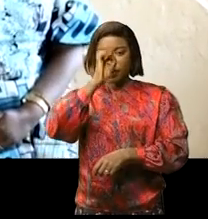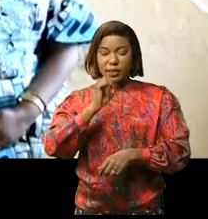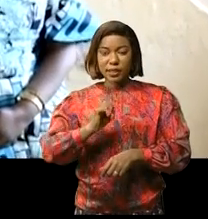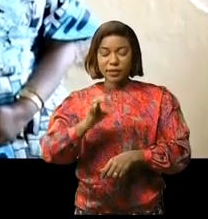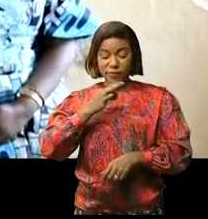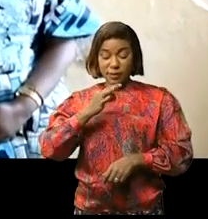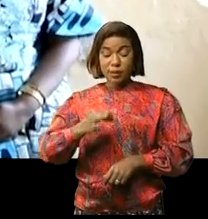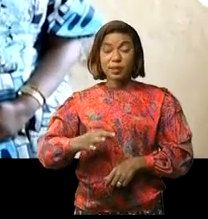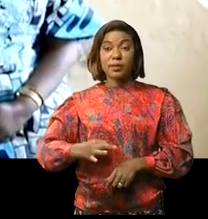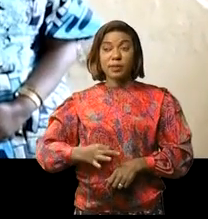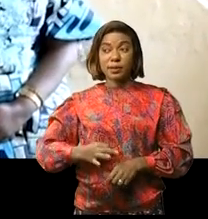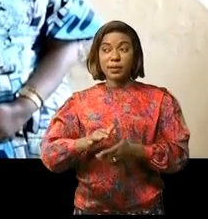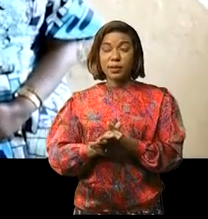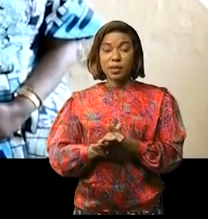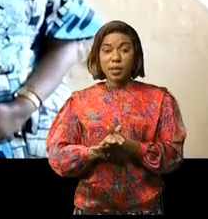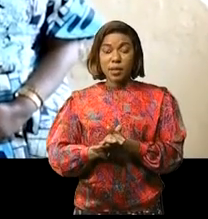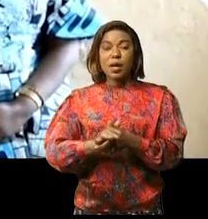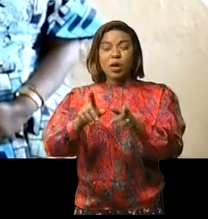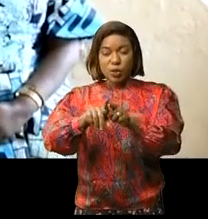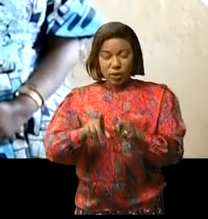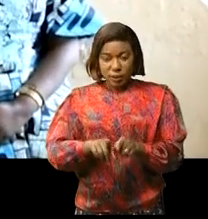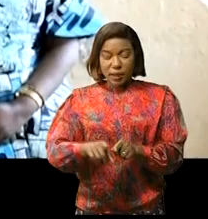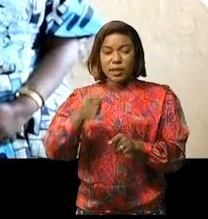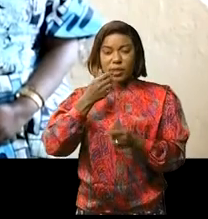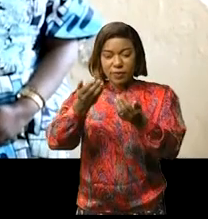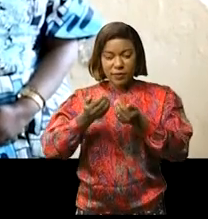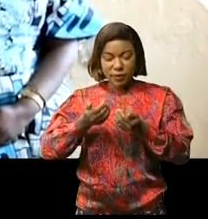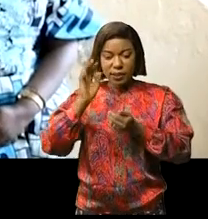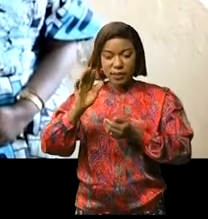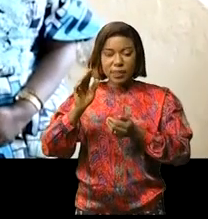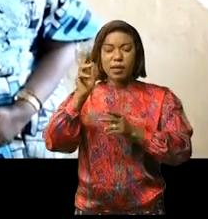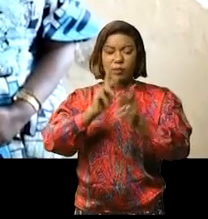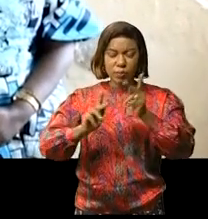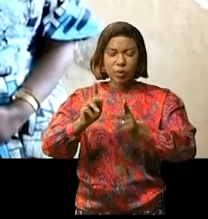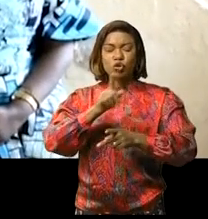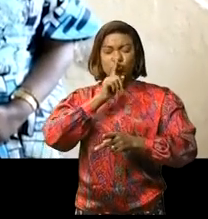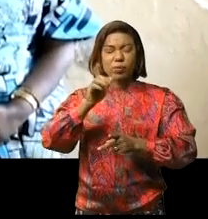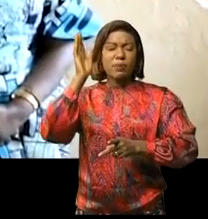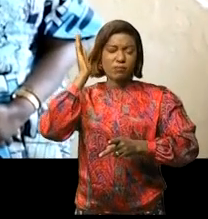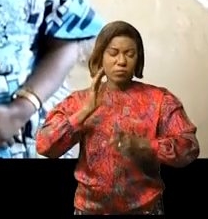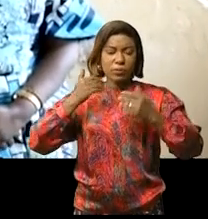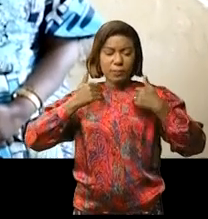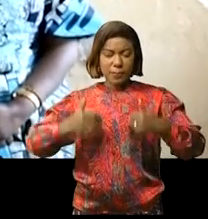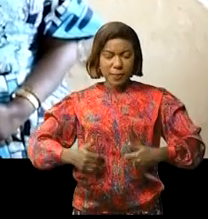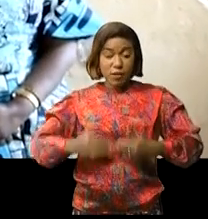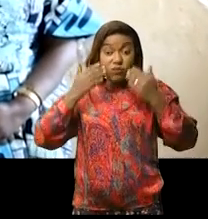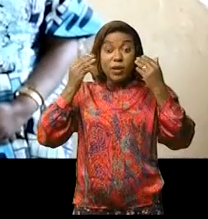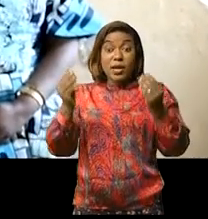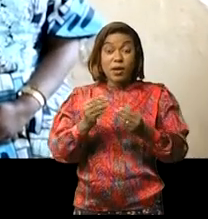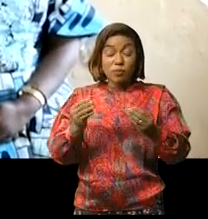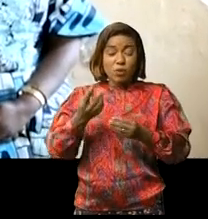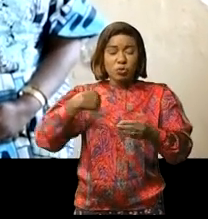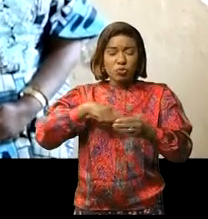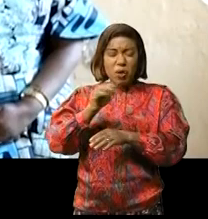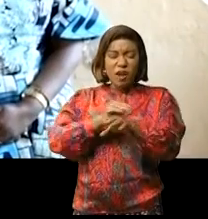Antoine Tshisekedi, tient à ce que sa population soit en bonne santé. Et c'est comme ça que nous avons été